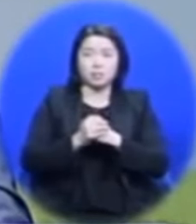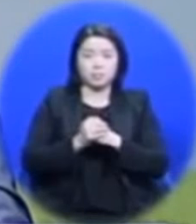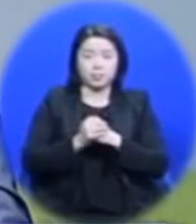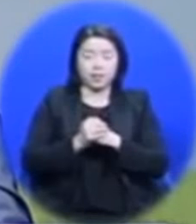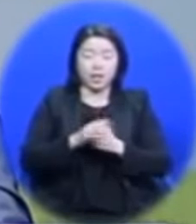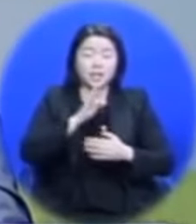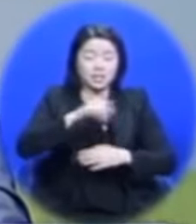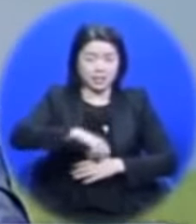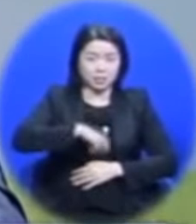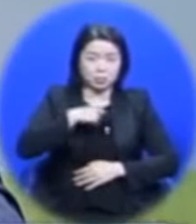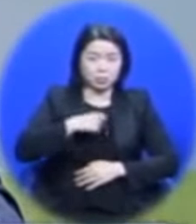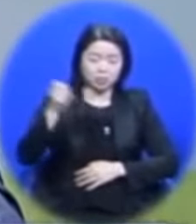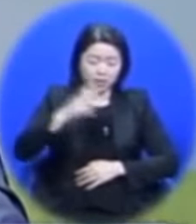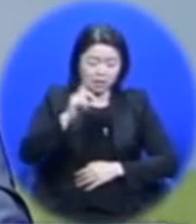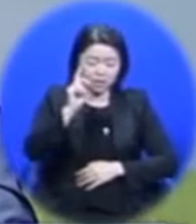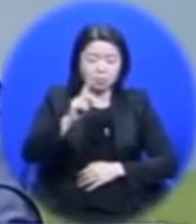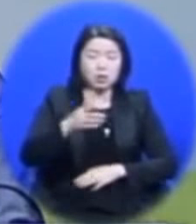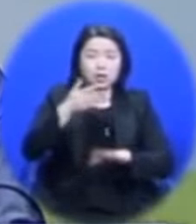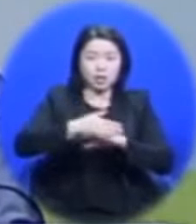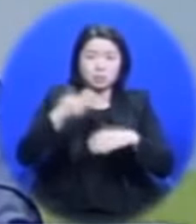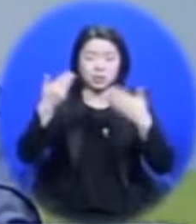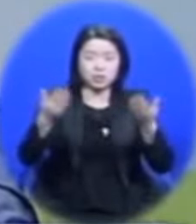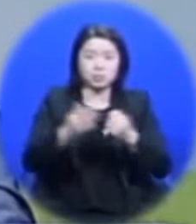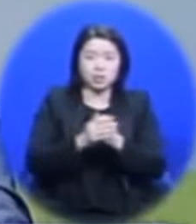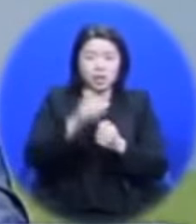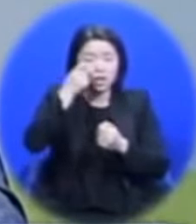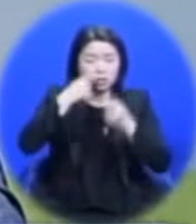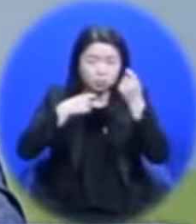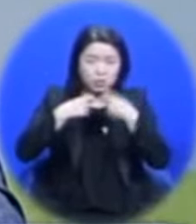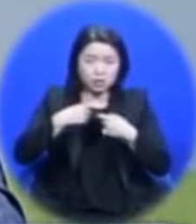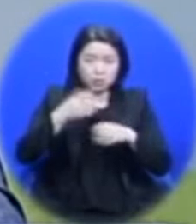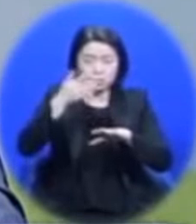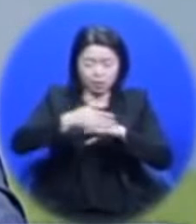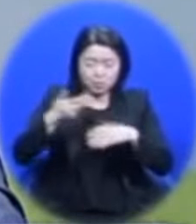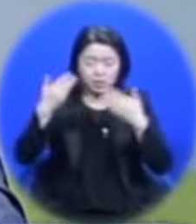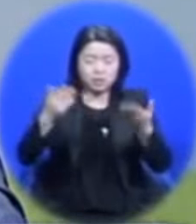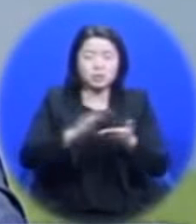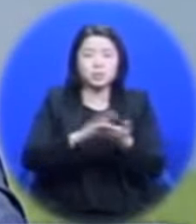진심으로 다시 한번 감사드립니다. 눈물 나도록 고맙습니다.